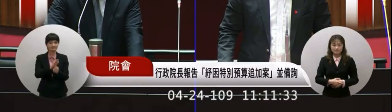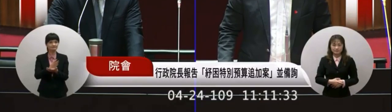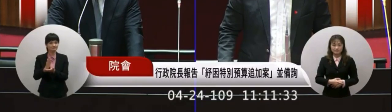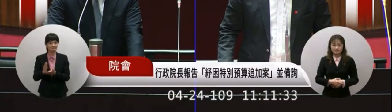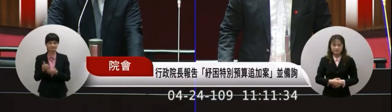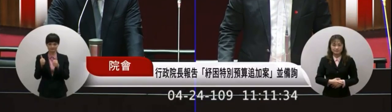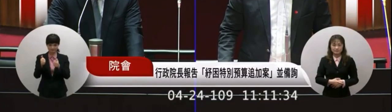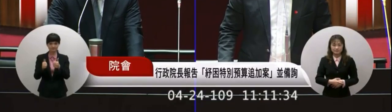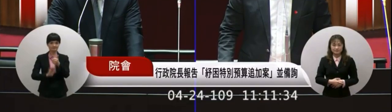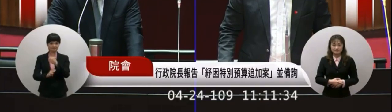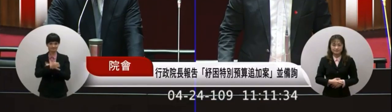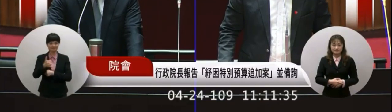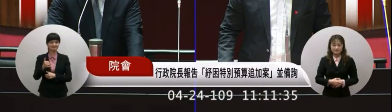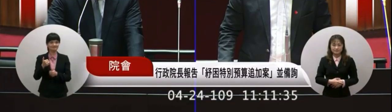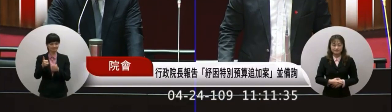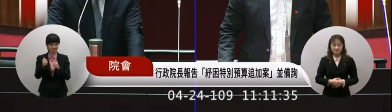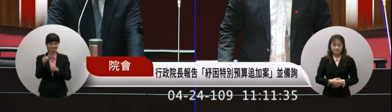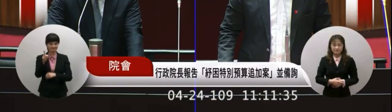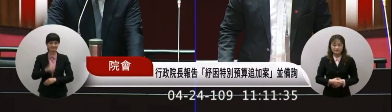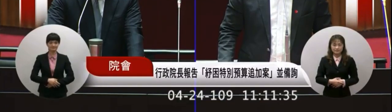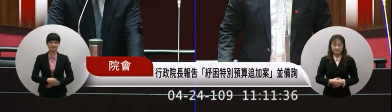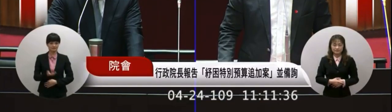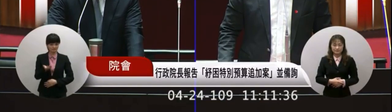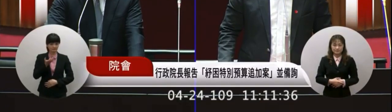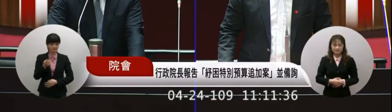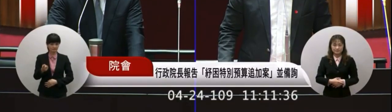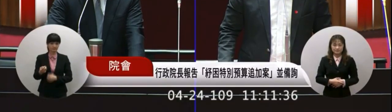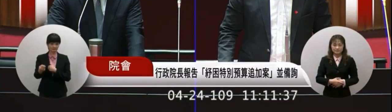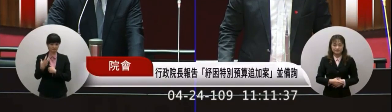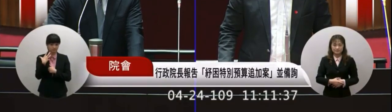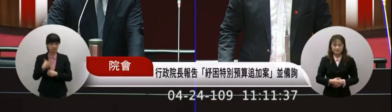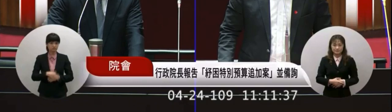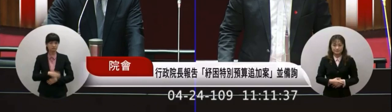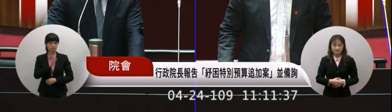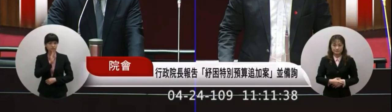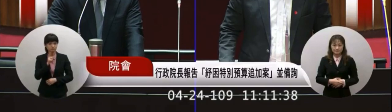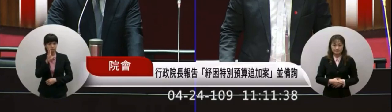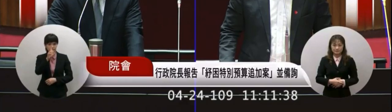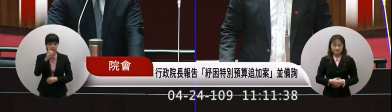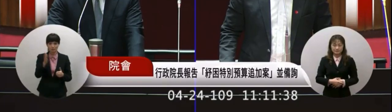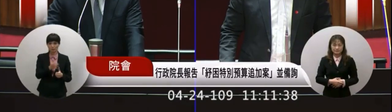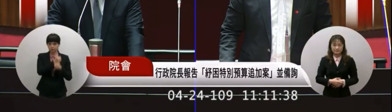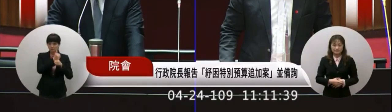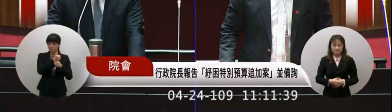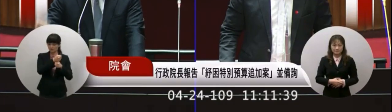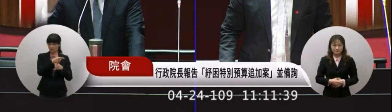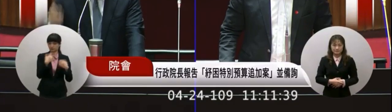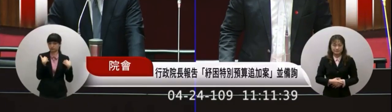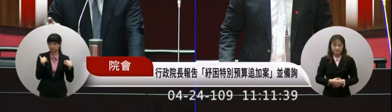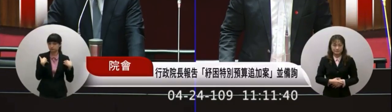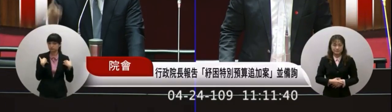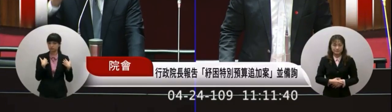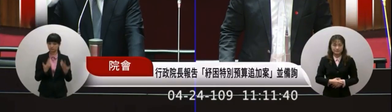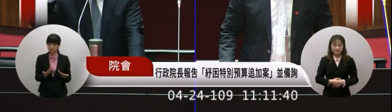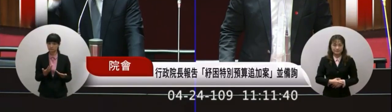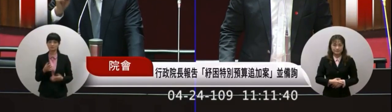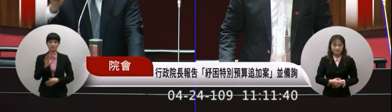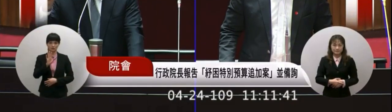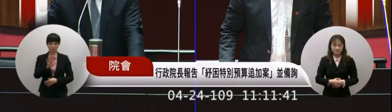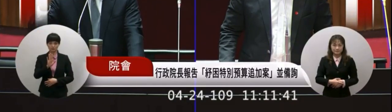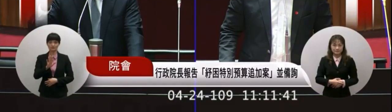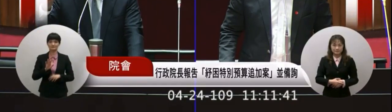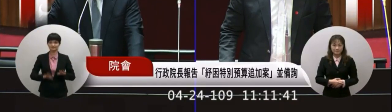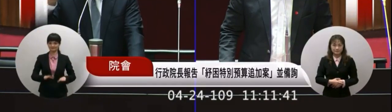示。感謝甲肯定，啊！頭拄仔委員指教講，是毋是有一個單一的窗口，就是即馬設